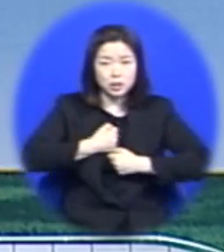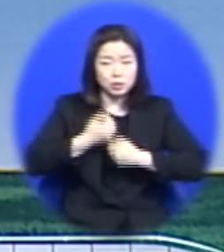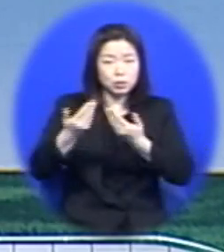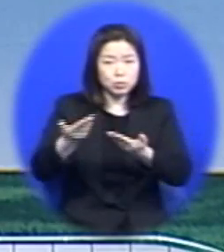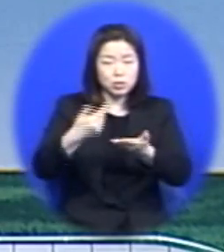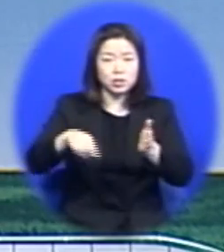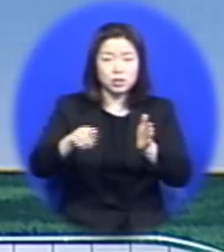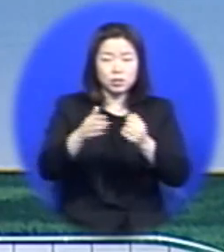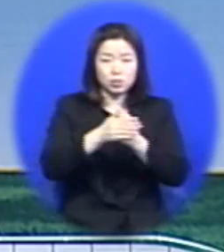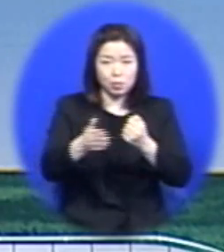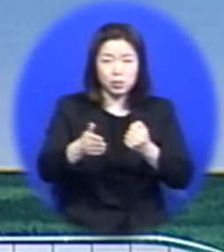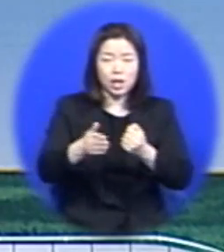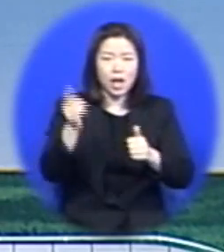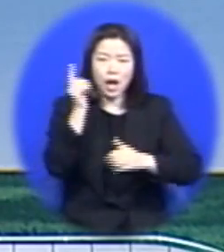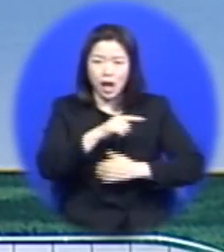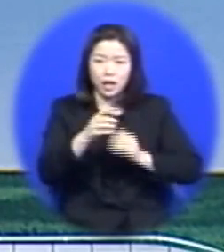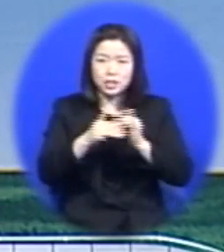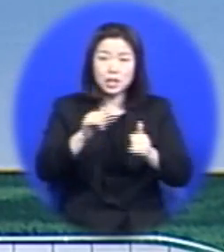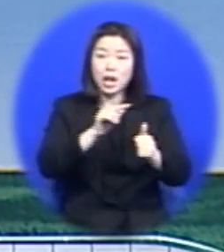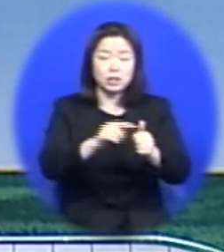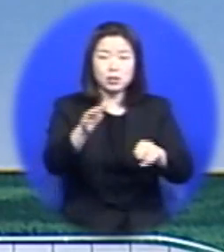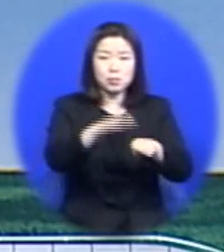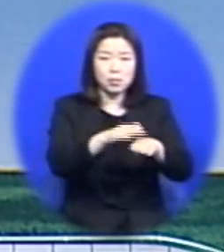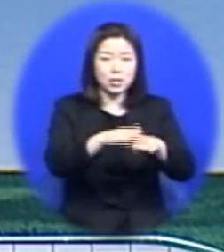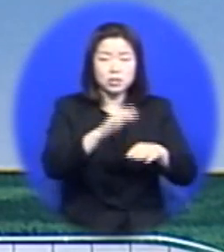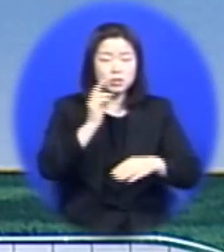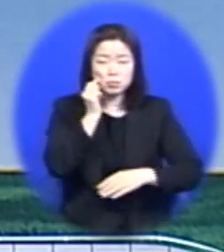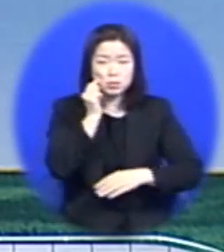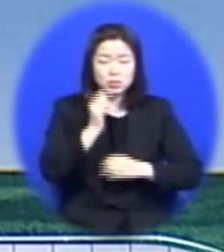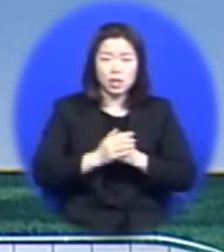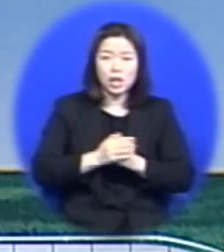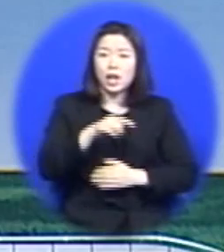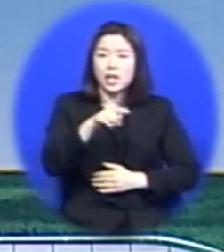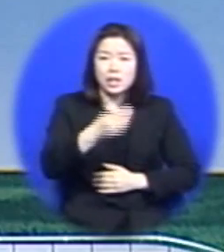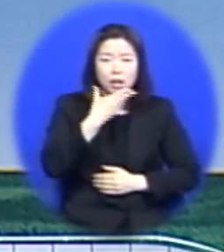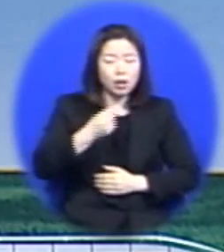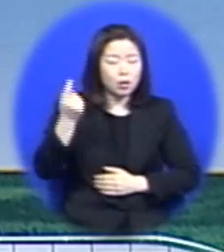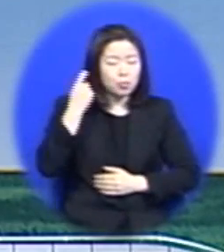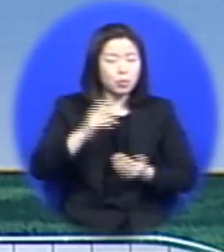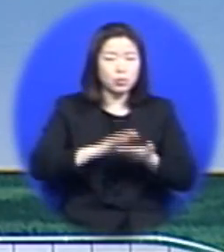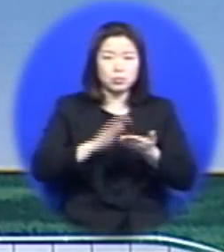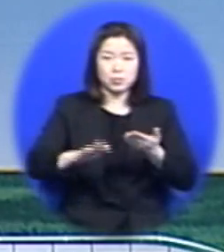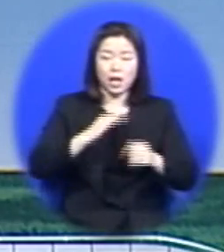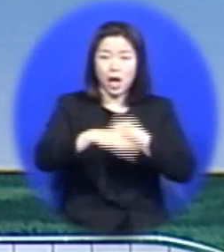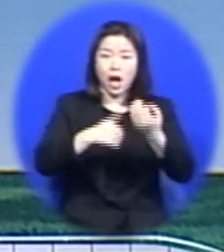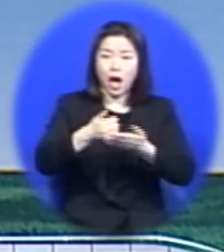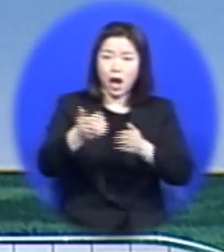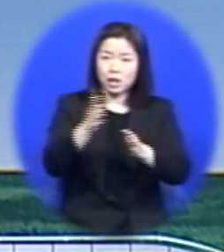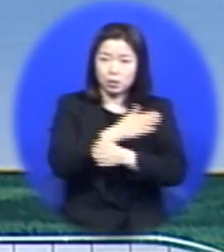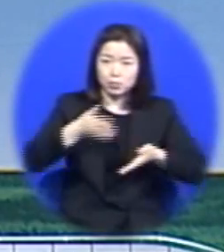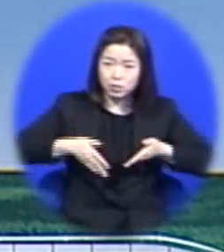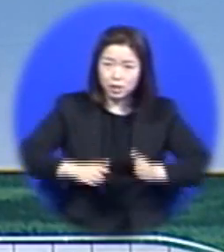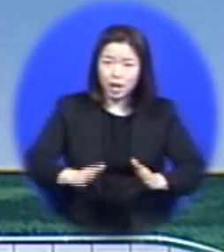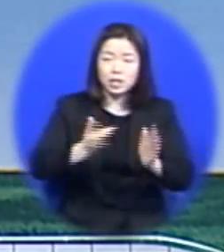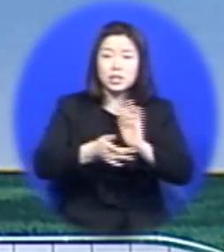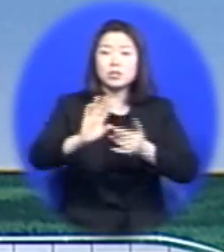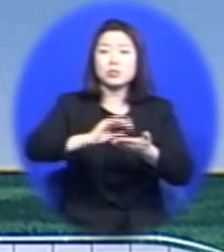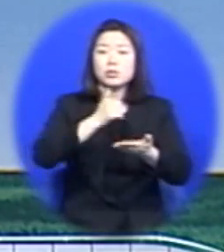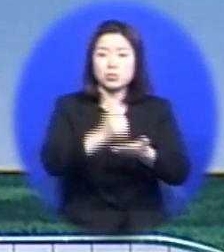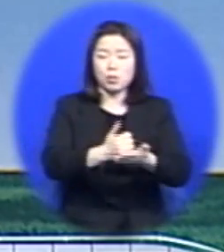그를 만지지도 못하느니라. 이것이 복음입니다. 하나님께로 나신 자 예수 그리스도가